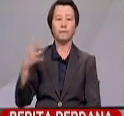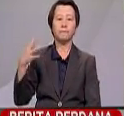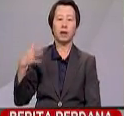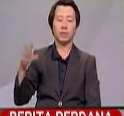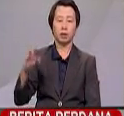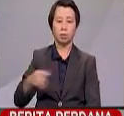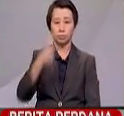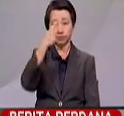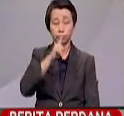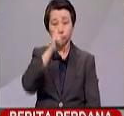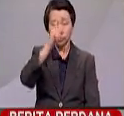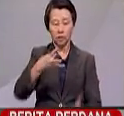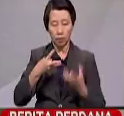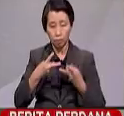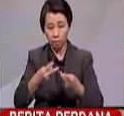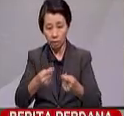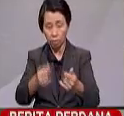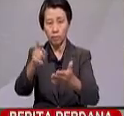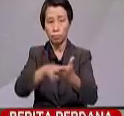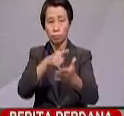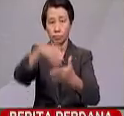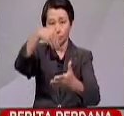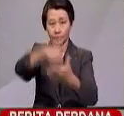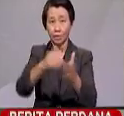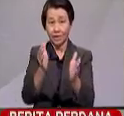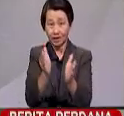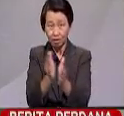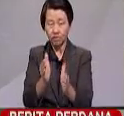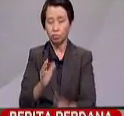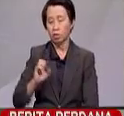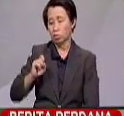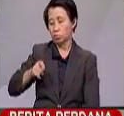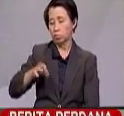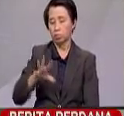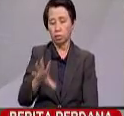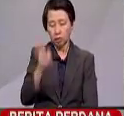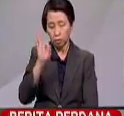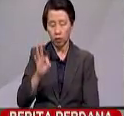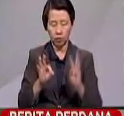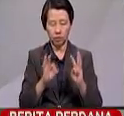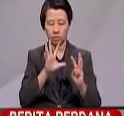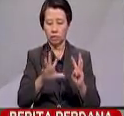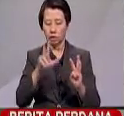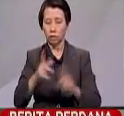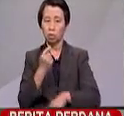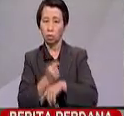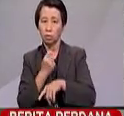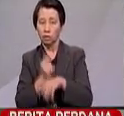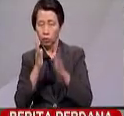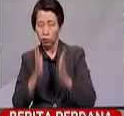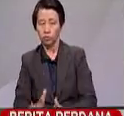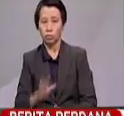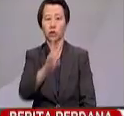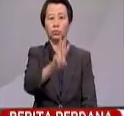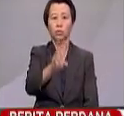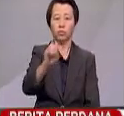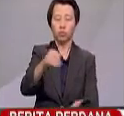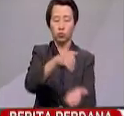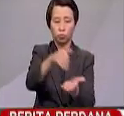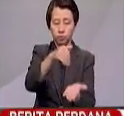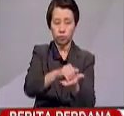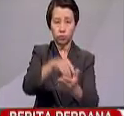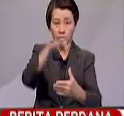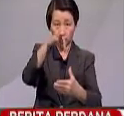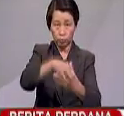Untuk memastikan kelancaran PRK Kimanis, SPR melantik 653 petugas di 20 pusat mengundi